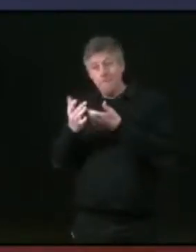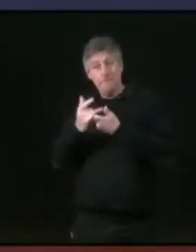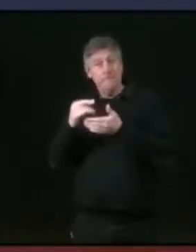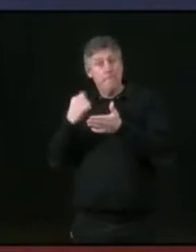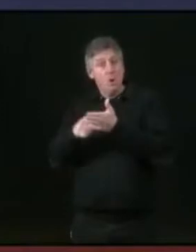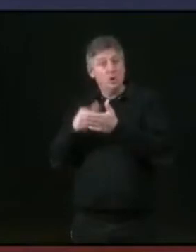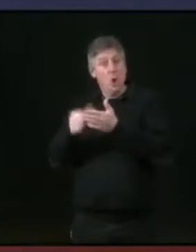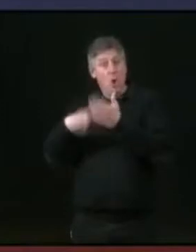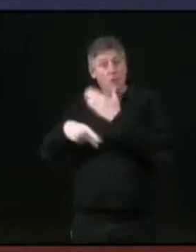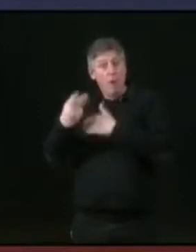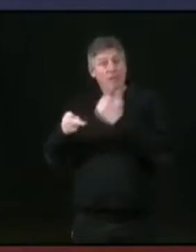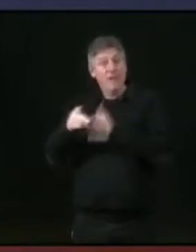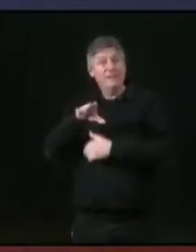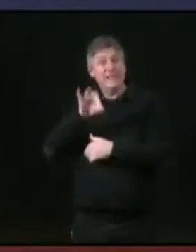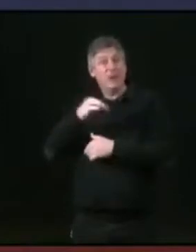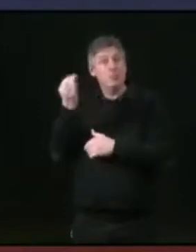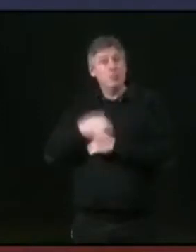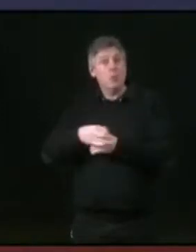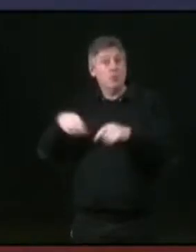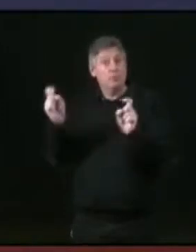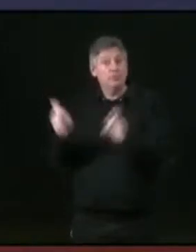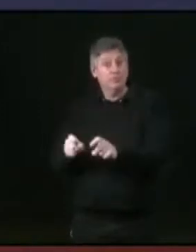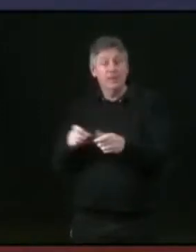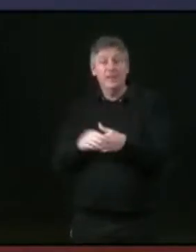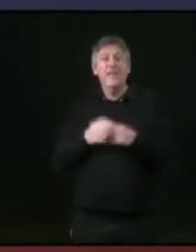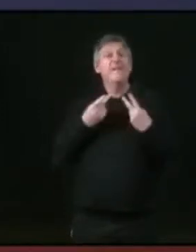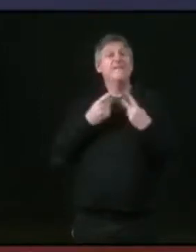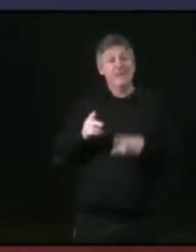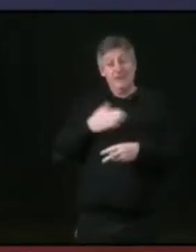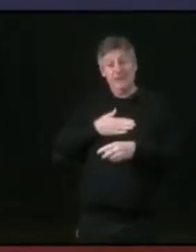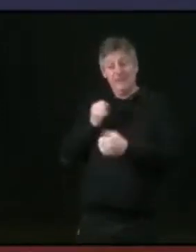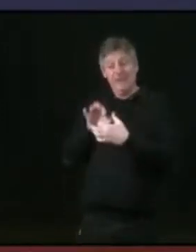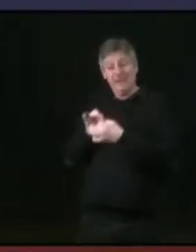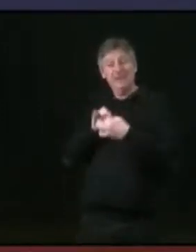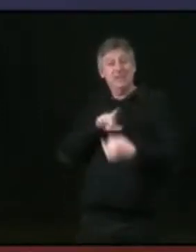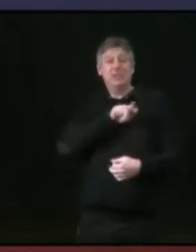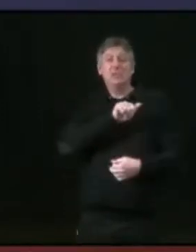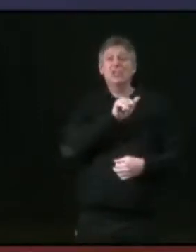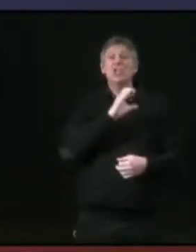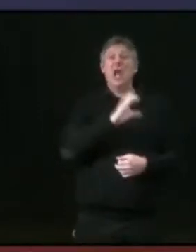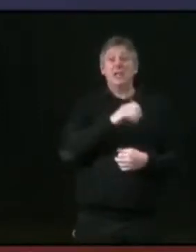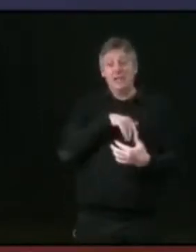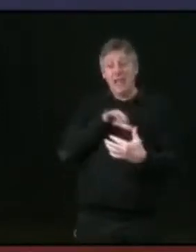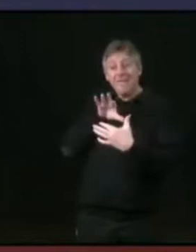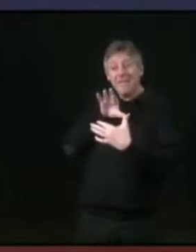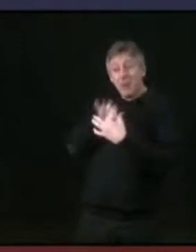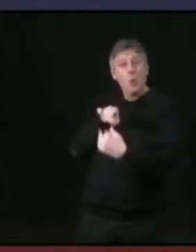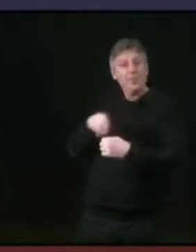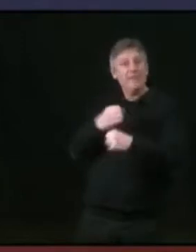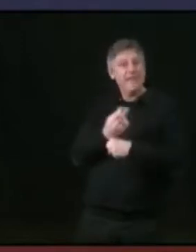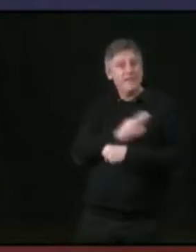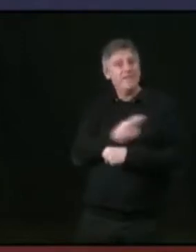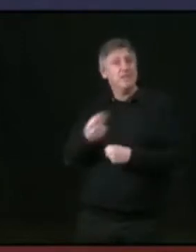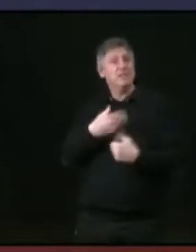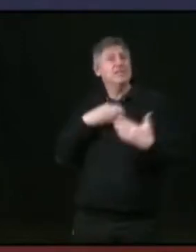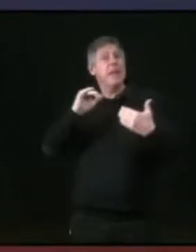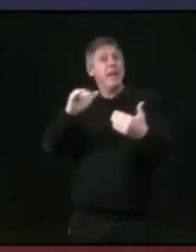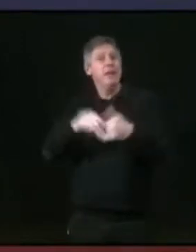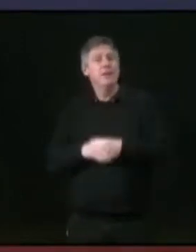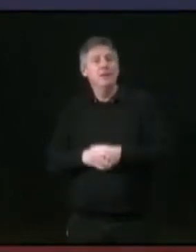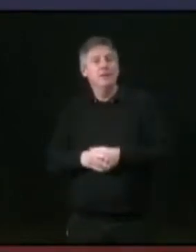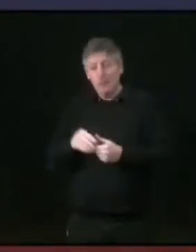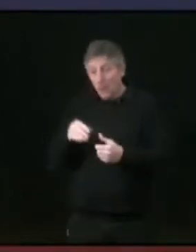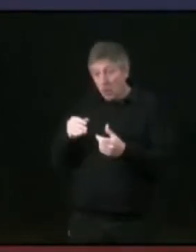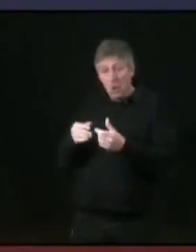Et moi, c'est ce que la ville aujourd'hui travaille avec cette entreprise. Le GIAL, j'espère, va travailler avec cette entreprise. Et nous, on voulait installer cette entreprise dans